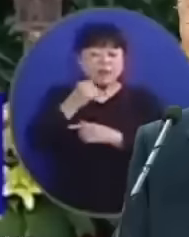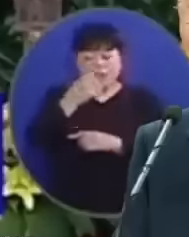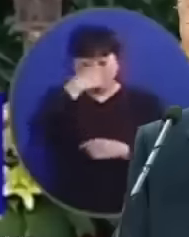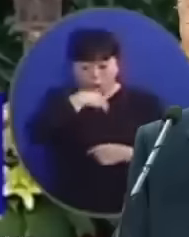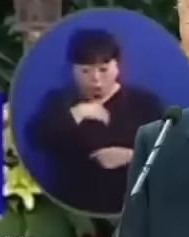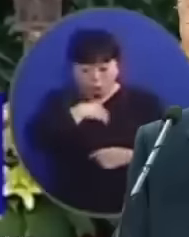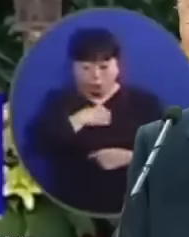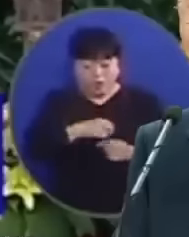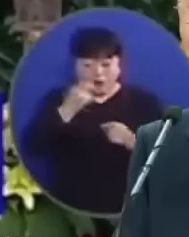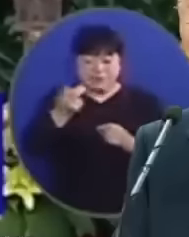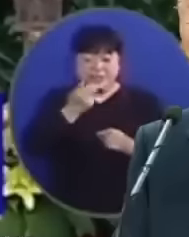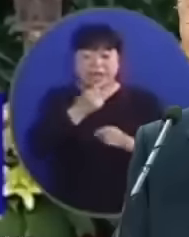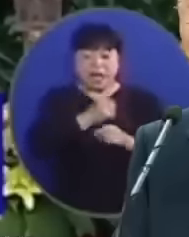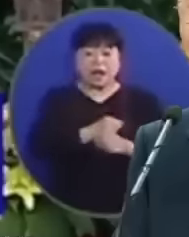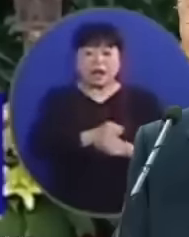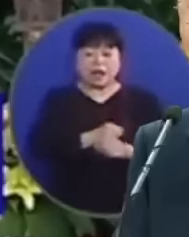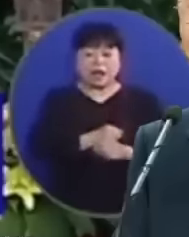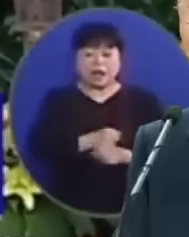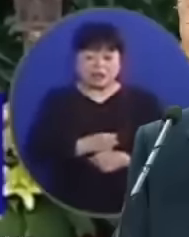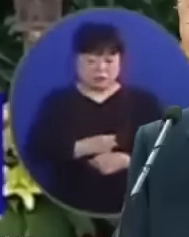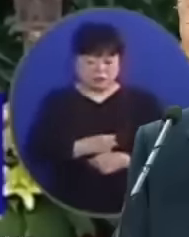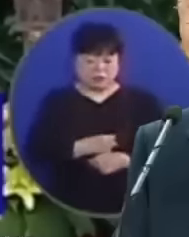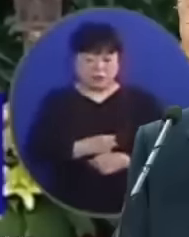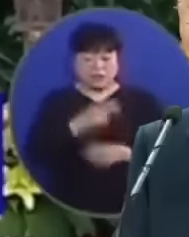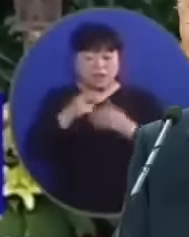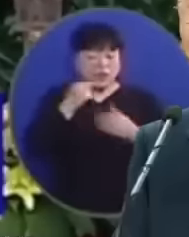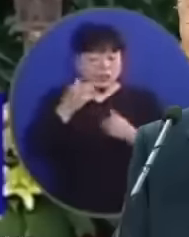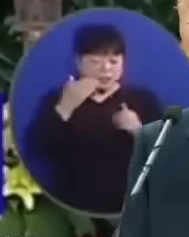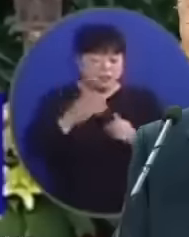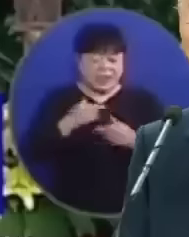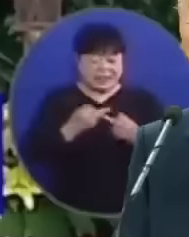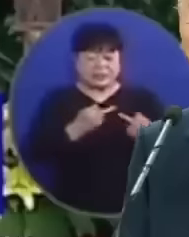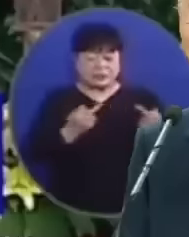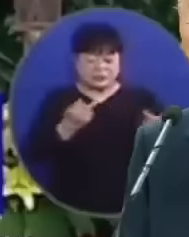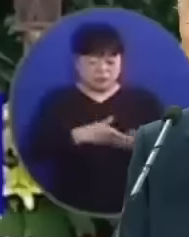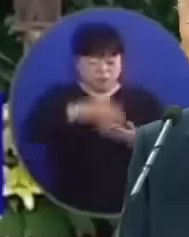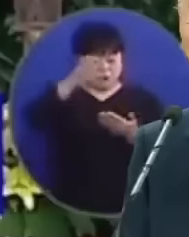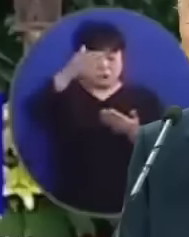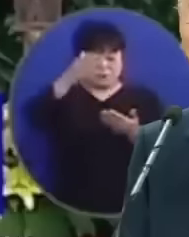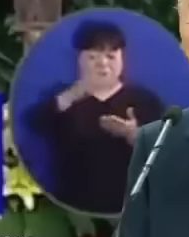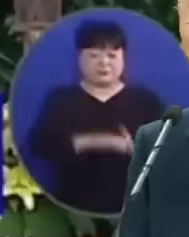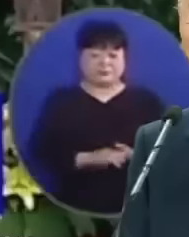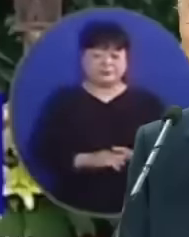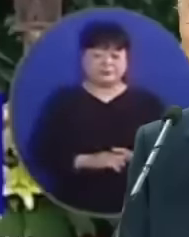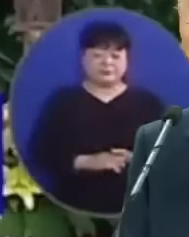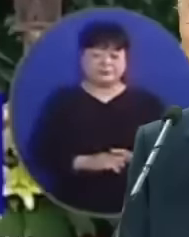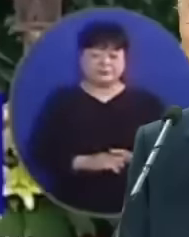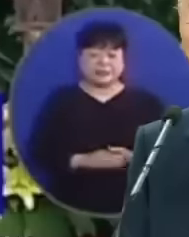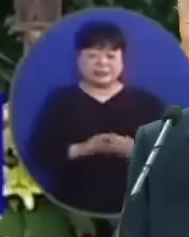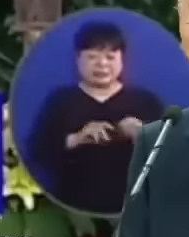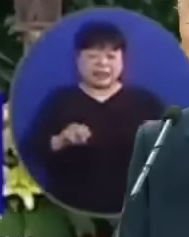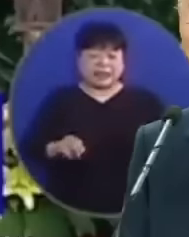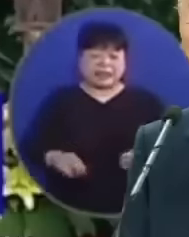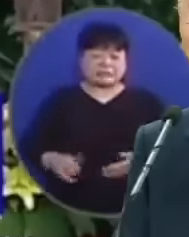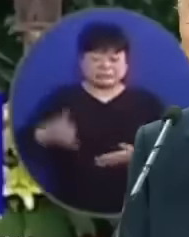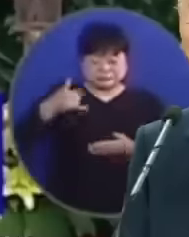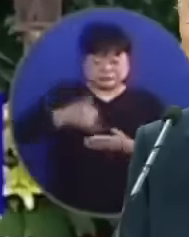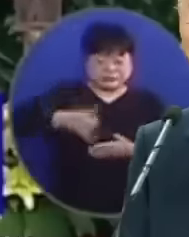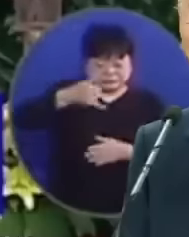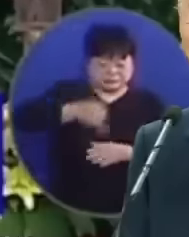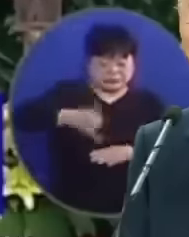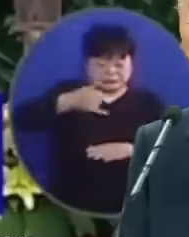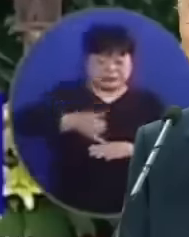따먹고 영생할까 하노라 하시고 야훼 하나님이 에덴 동산에서 그를 내보내어 그의 근원된 땅을 갈게 하시니라. 이같이